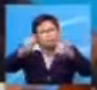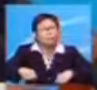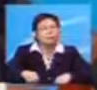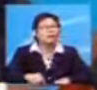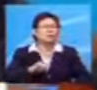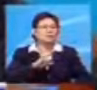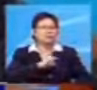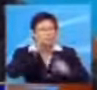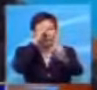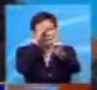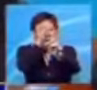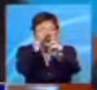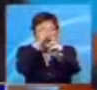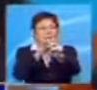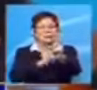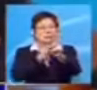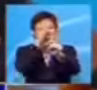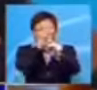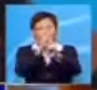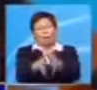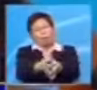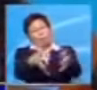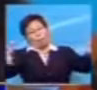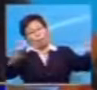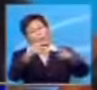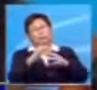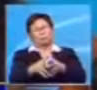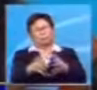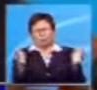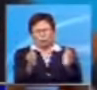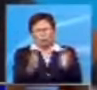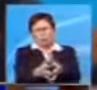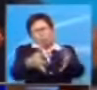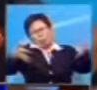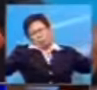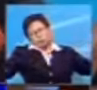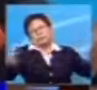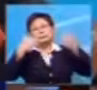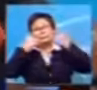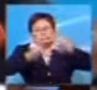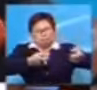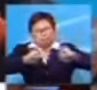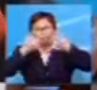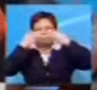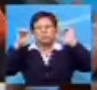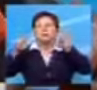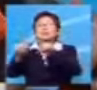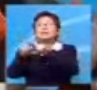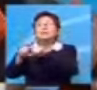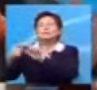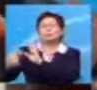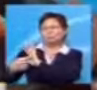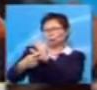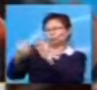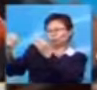sasaran saya untuk membesarkan lagi ternakan dengan pengurusan yang cekap yang macam mana dia Tunjukkan